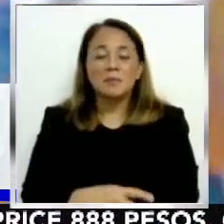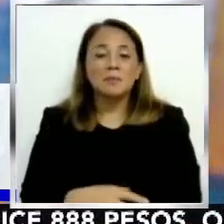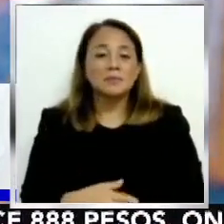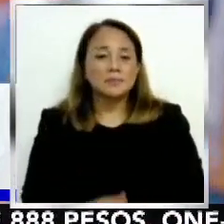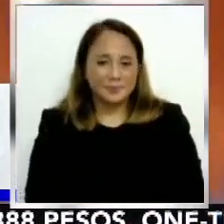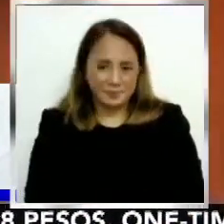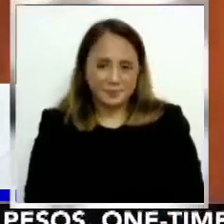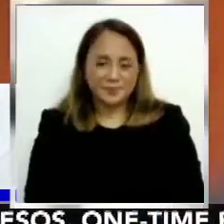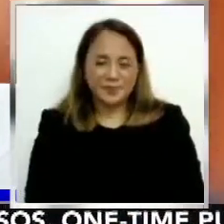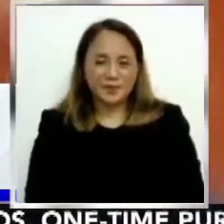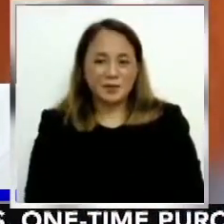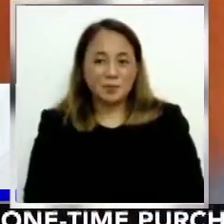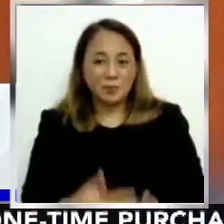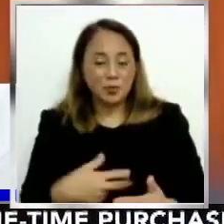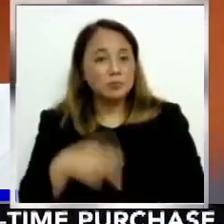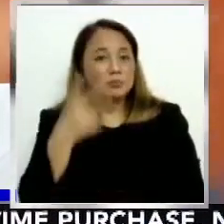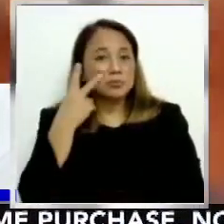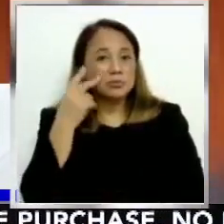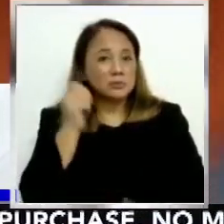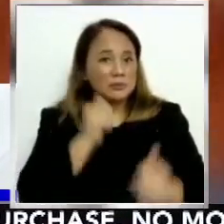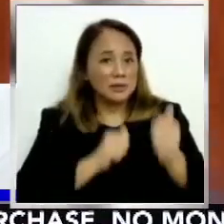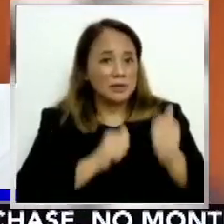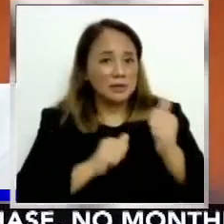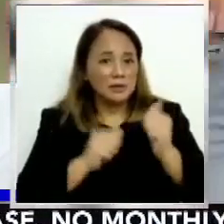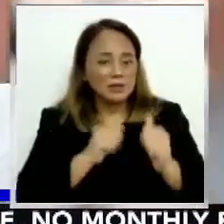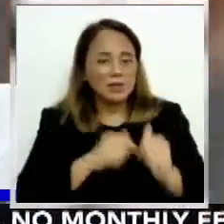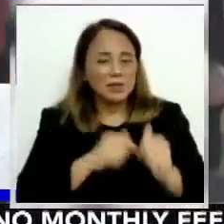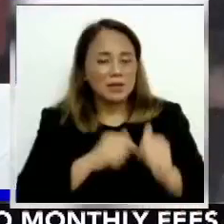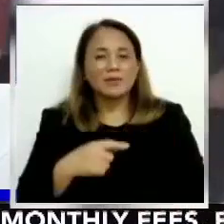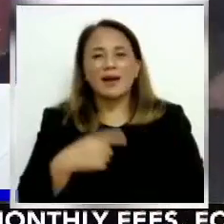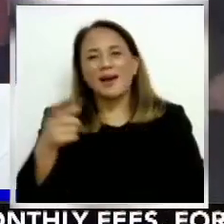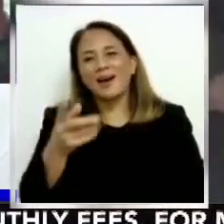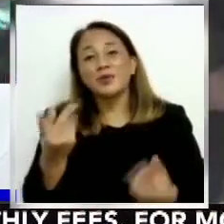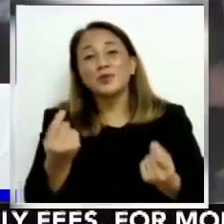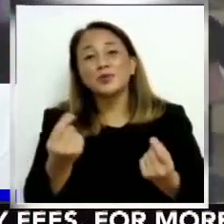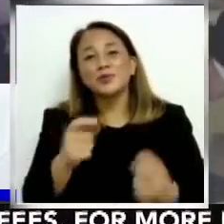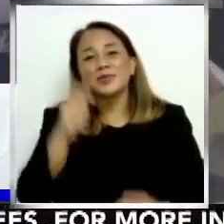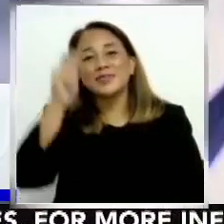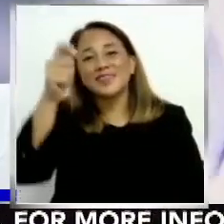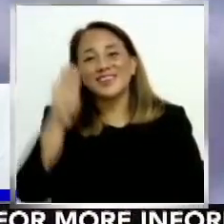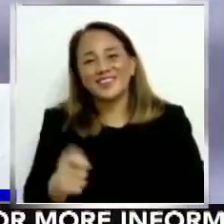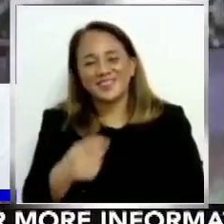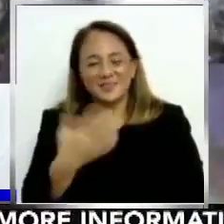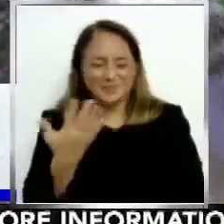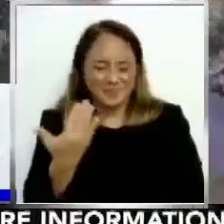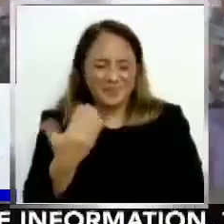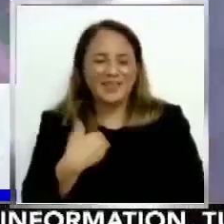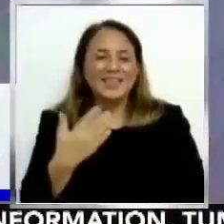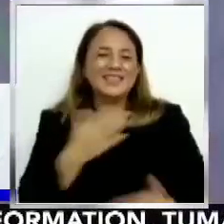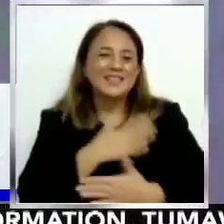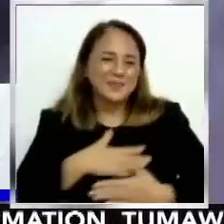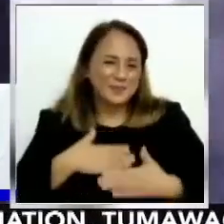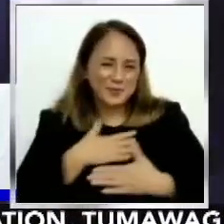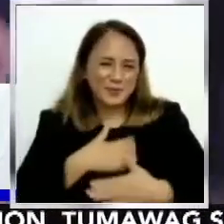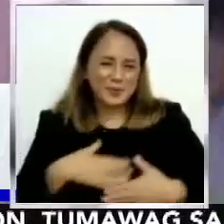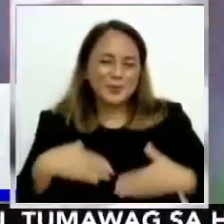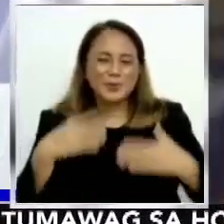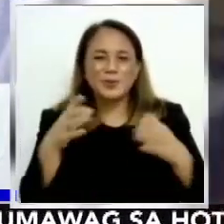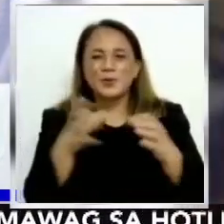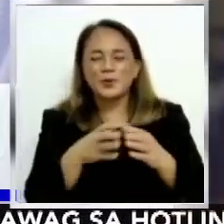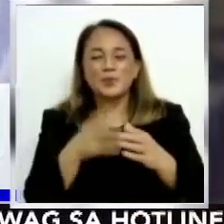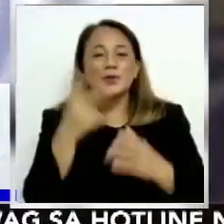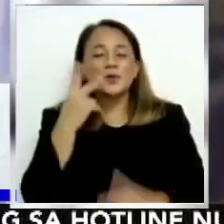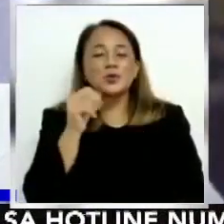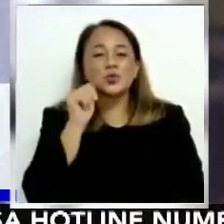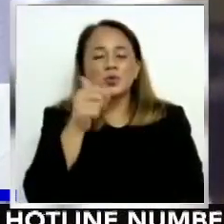mabibigat na eksena, TikTok muna ang cast pag time off. Enjoy na enjoy nga ang grupo. Mapaparoon na bukas 3:30 in the afternoon